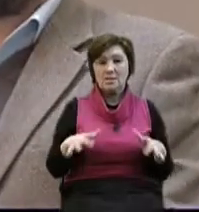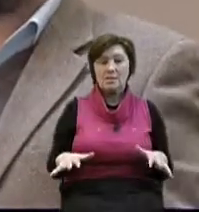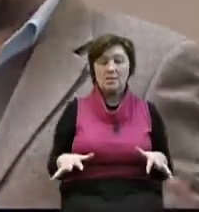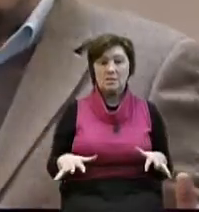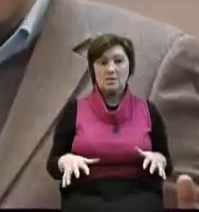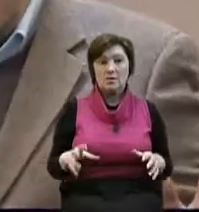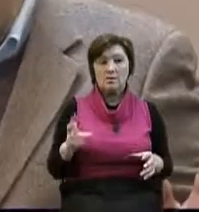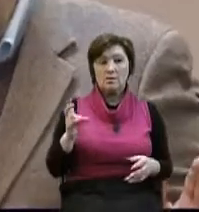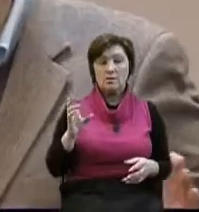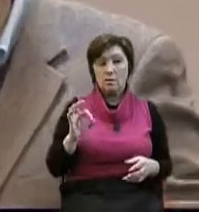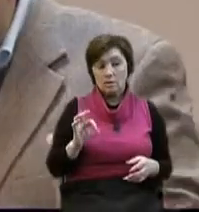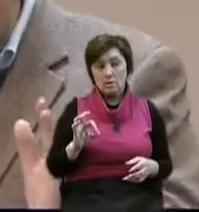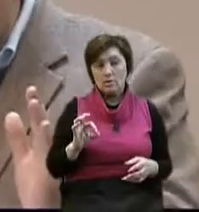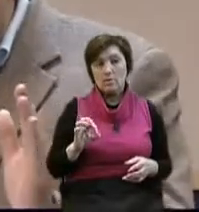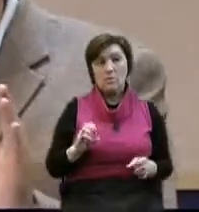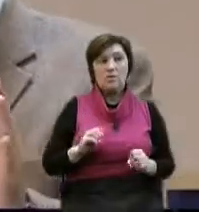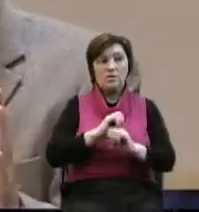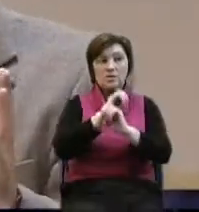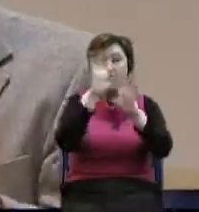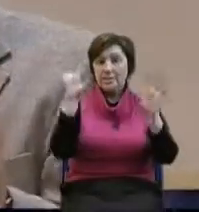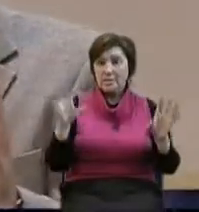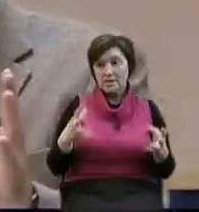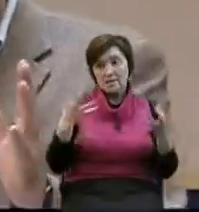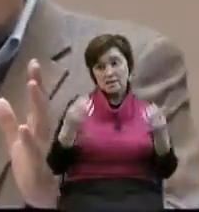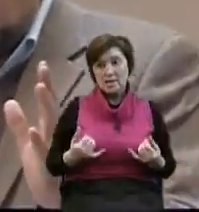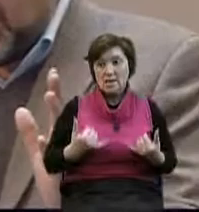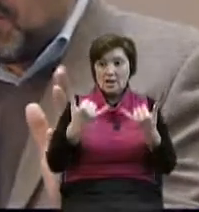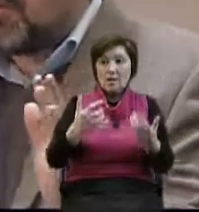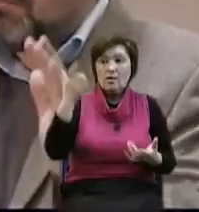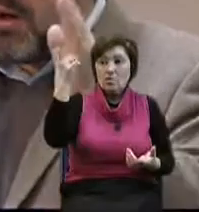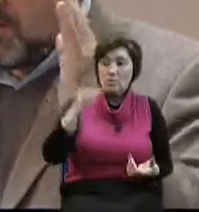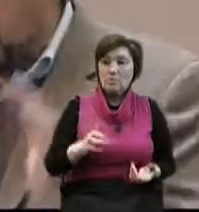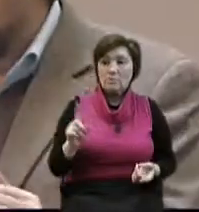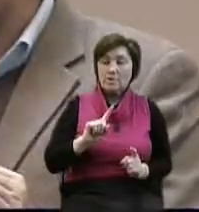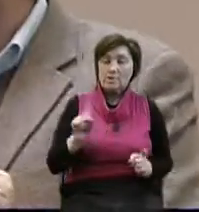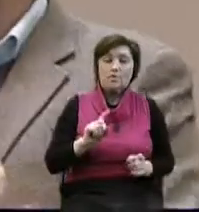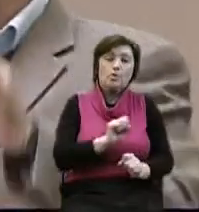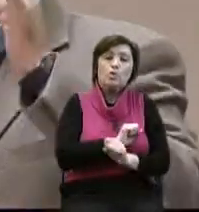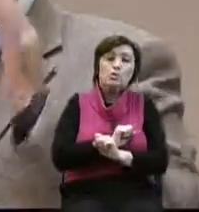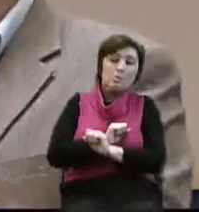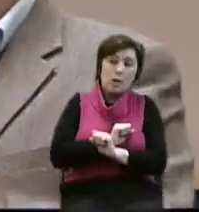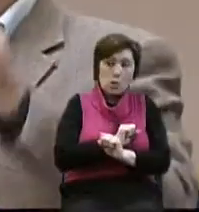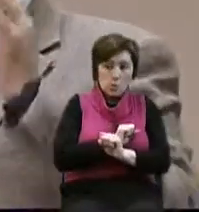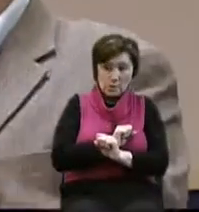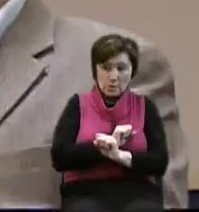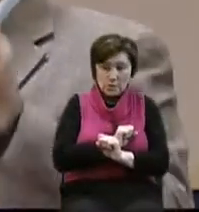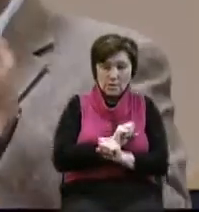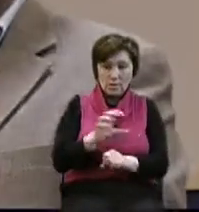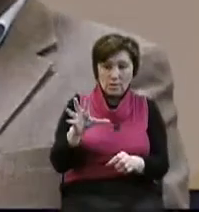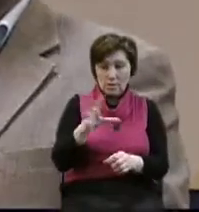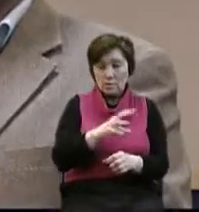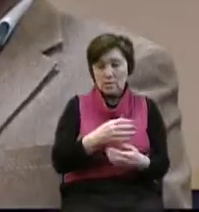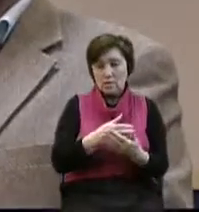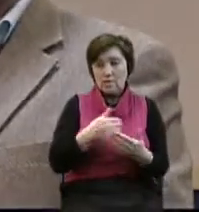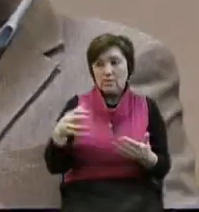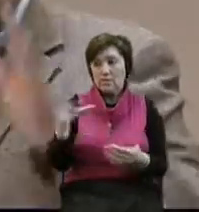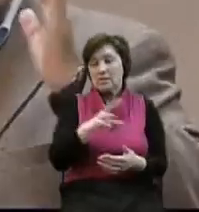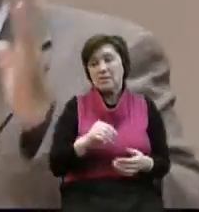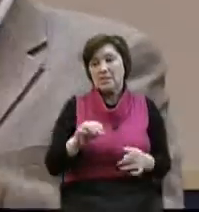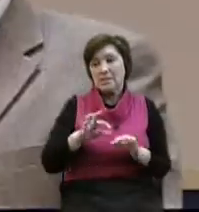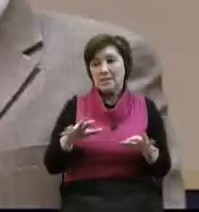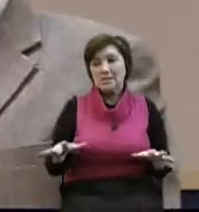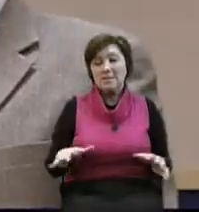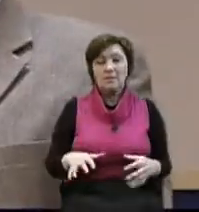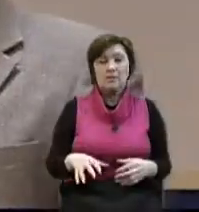но осветить этот день для Господа, для того, чтобы успокоиться от всех дел своих. Пусть в